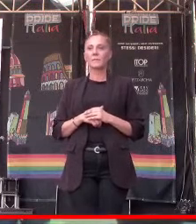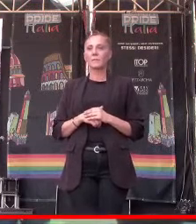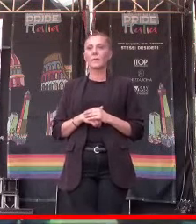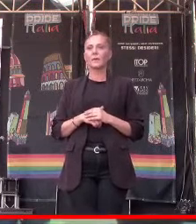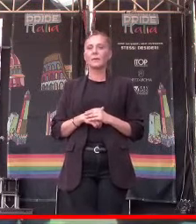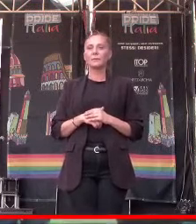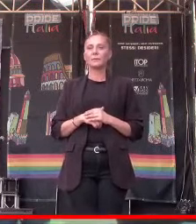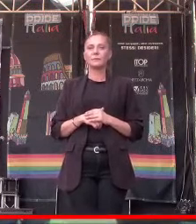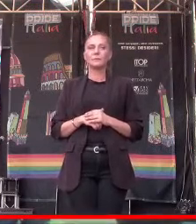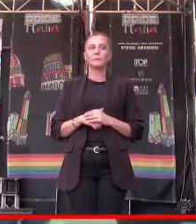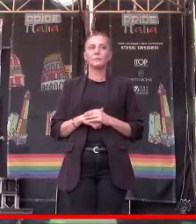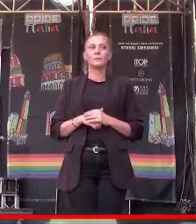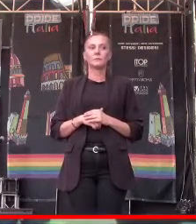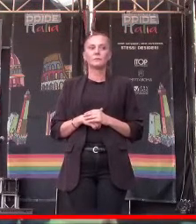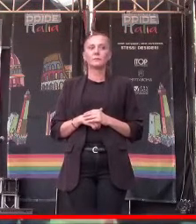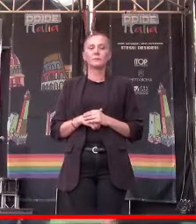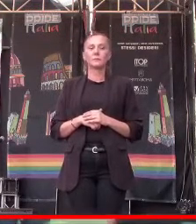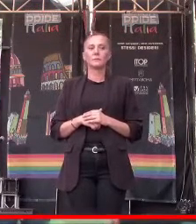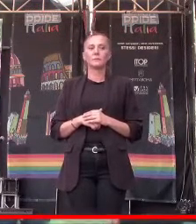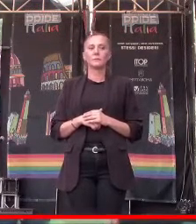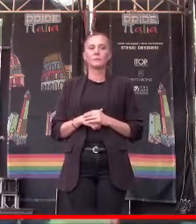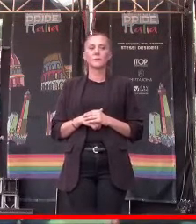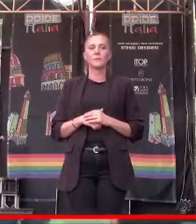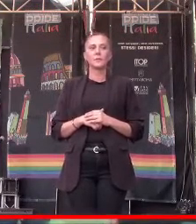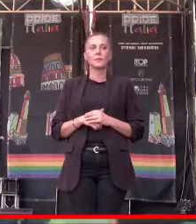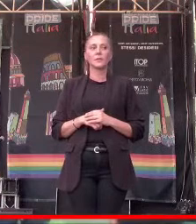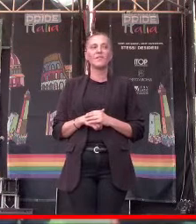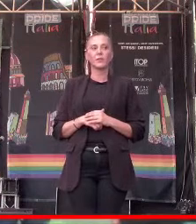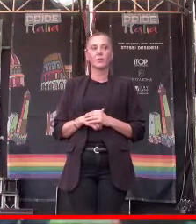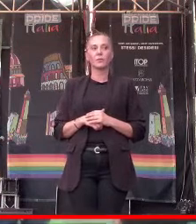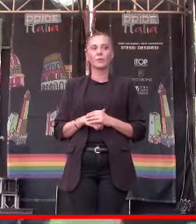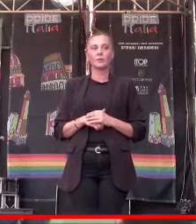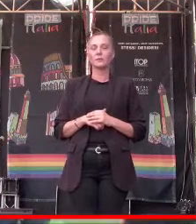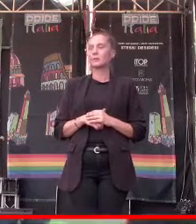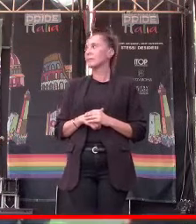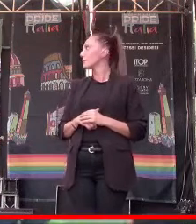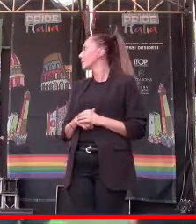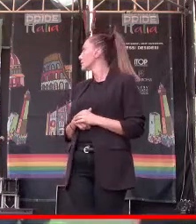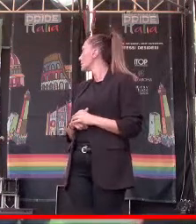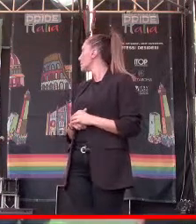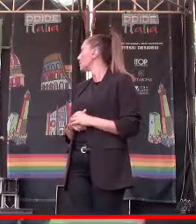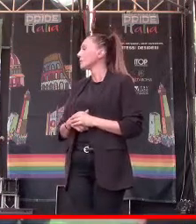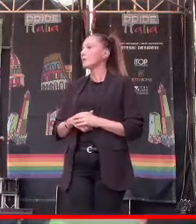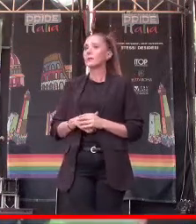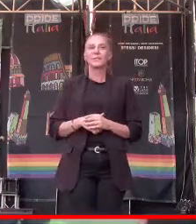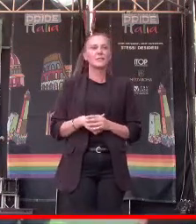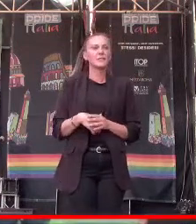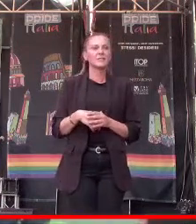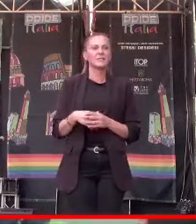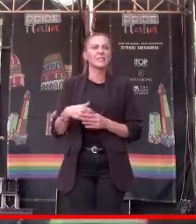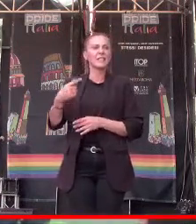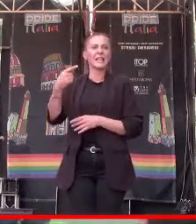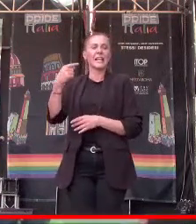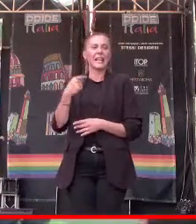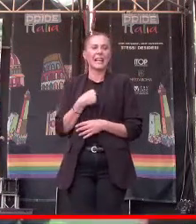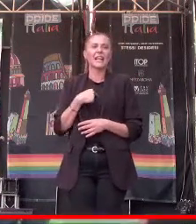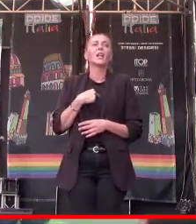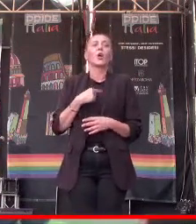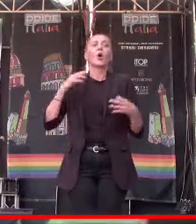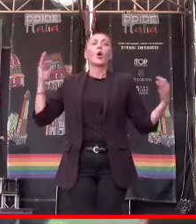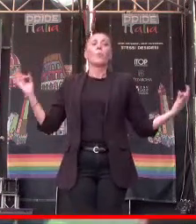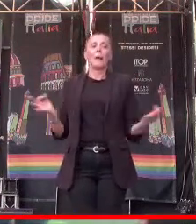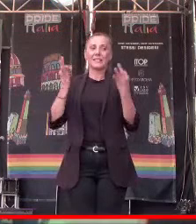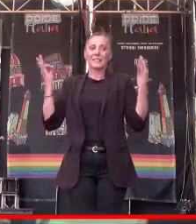Più sono le passeggiate inclusive